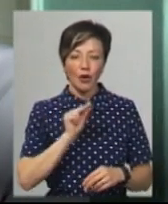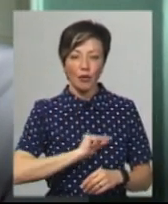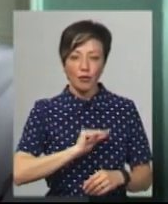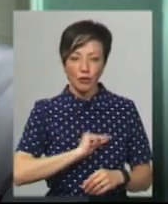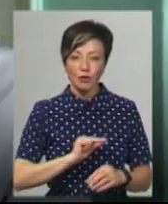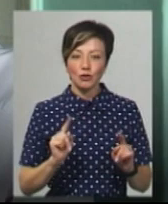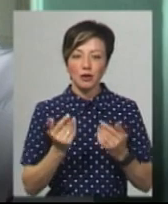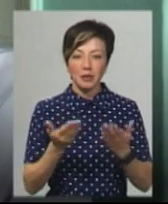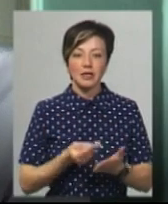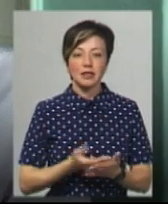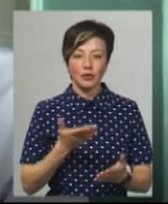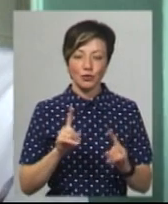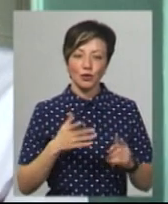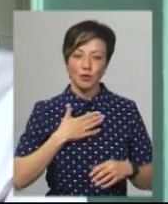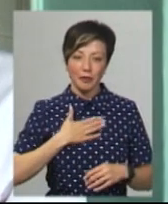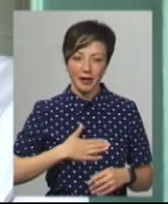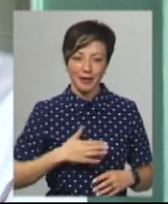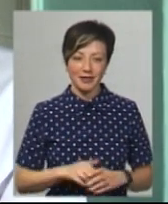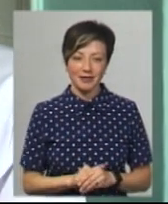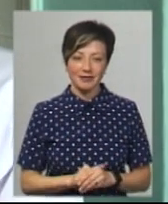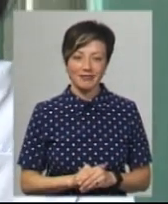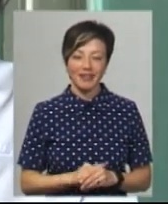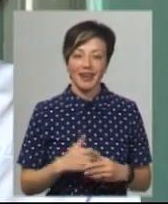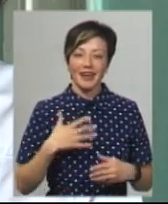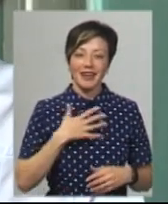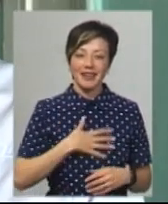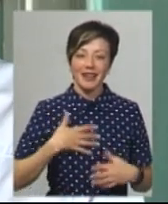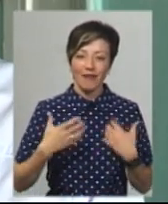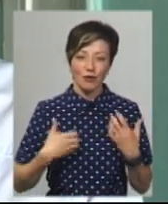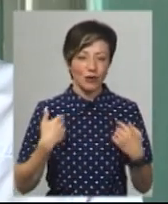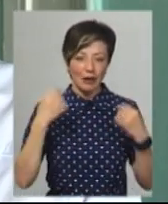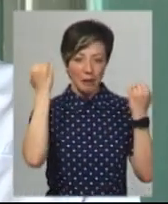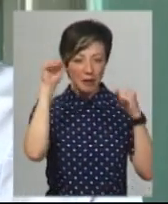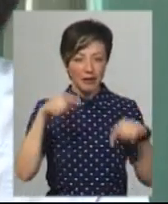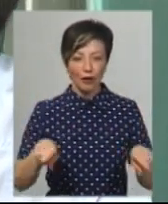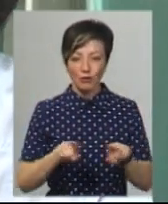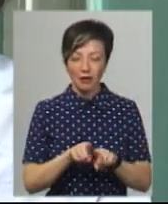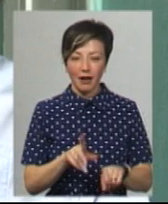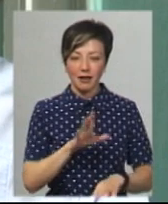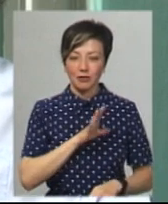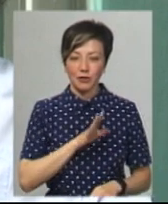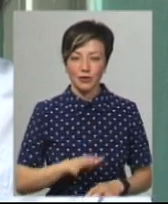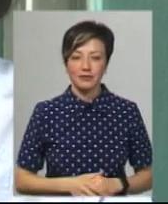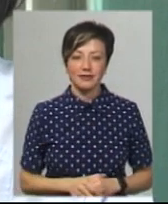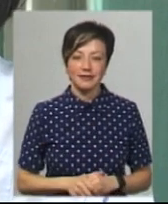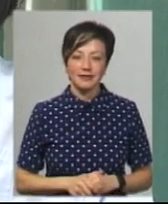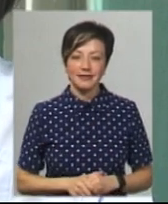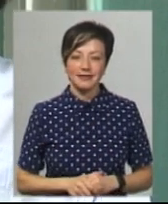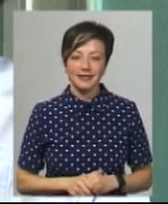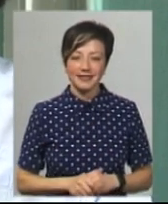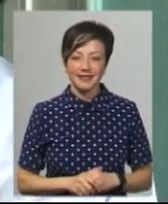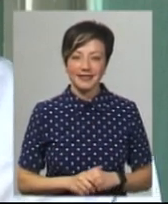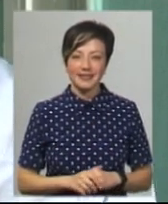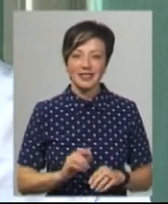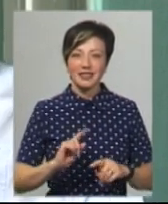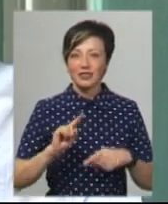праці, що тебе цінують, дуже приємно, тривожно. Я не пам'ятаю, щоб були виступи такі